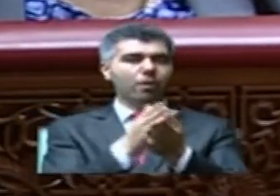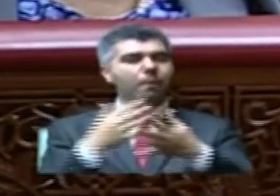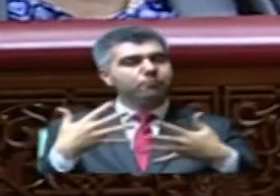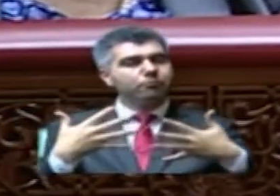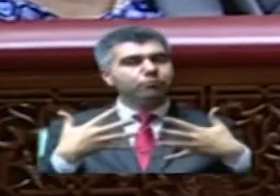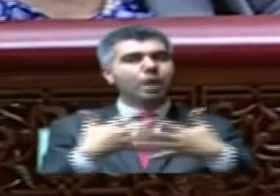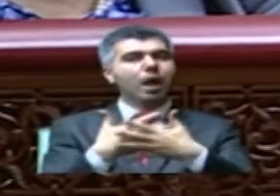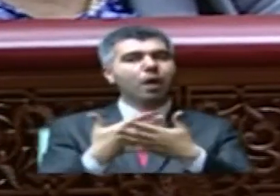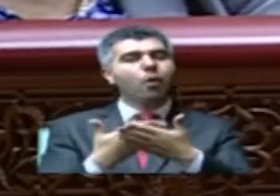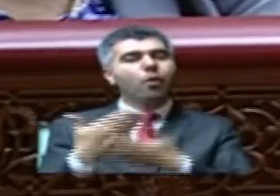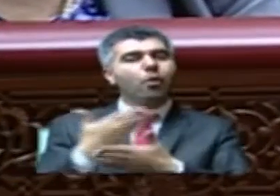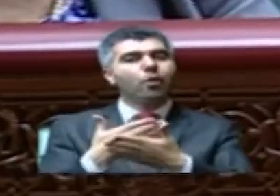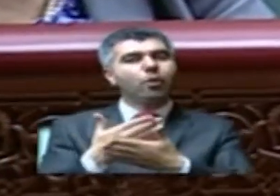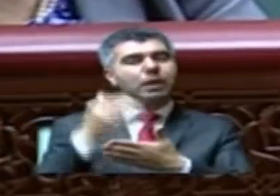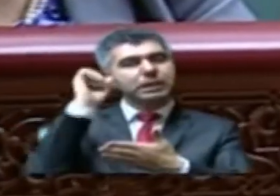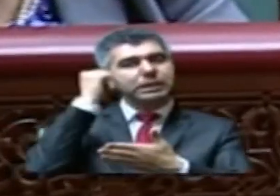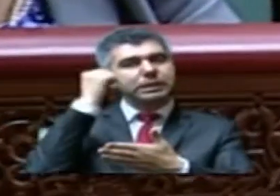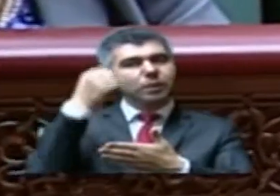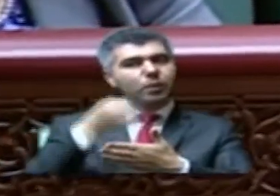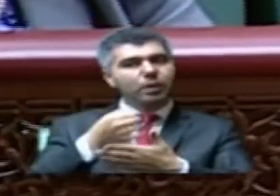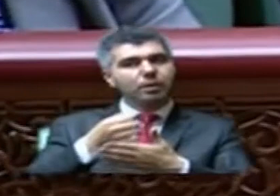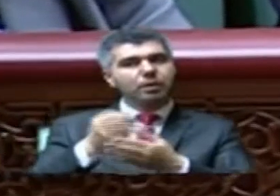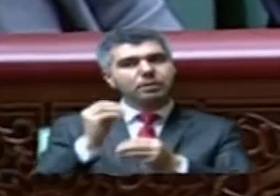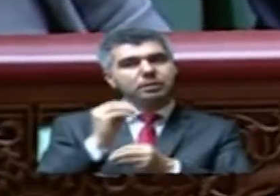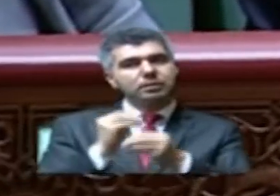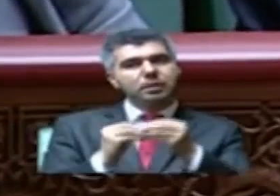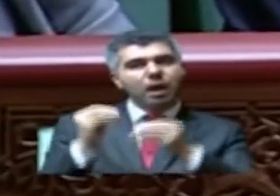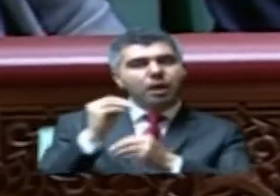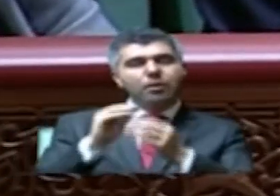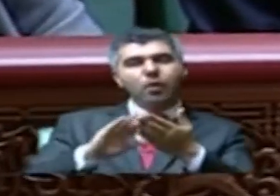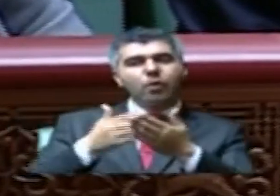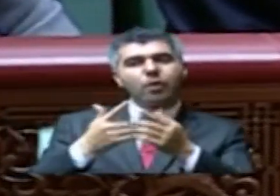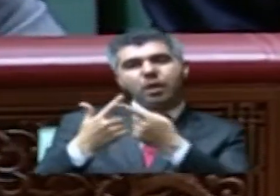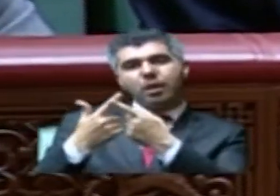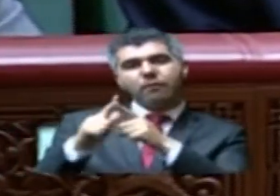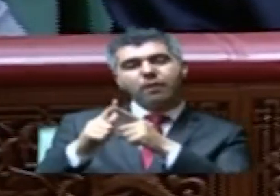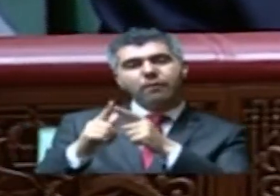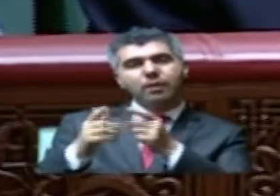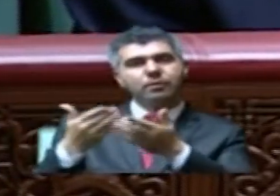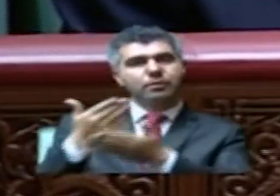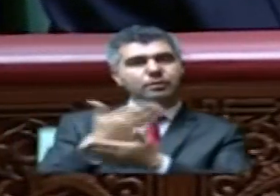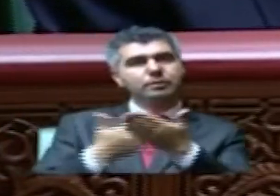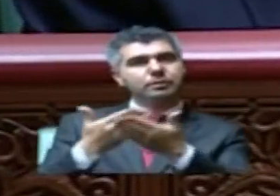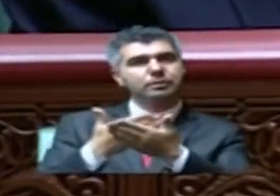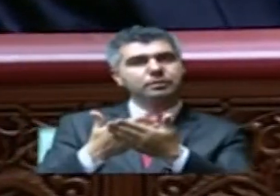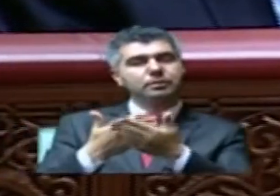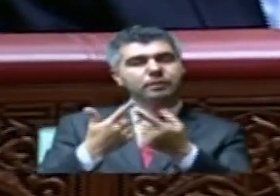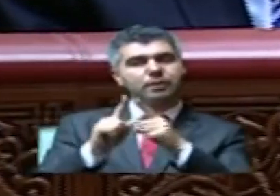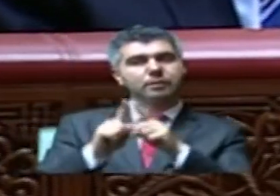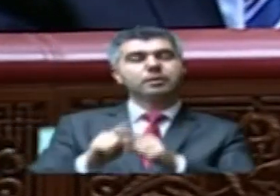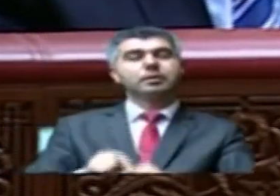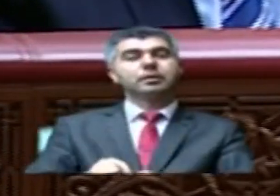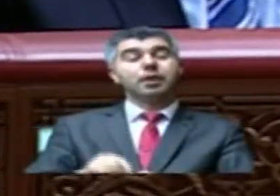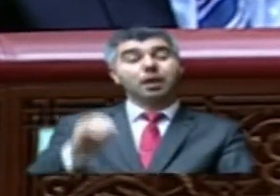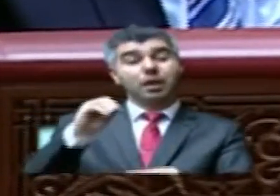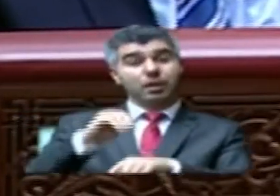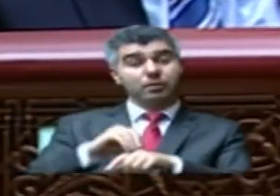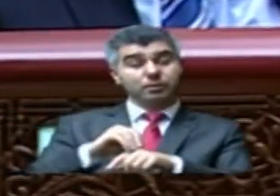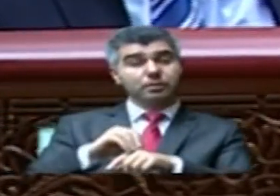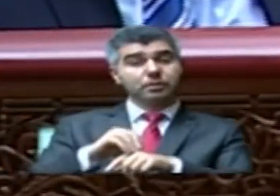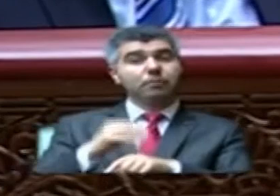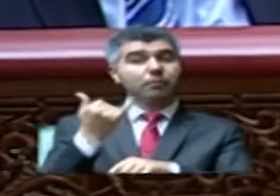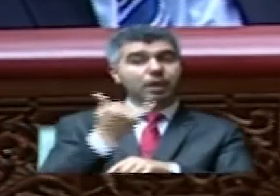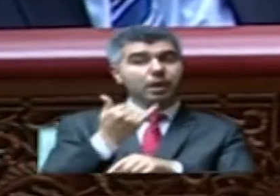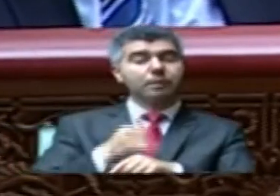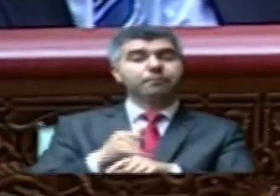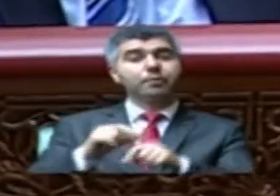هاد التكوين باش نرفعوا من الجودة في المؤسسات وفي عند القطاع الخاص. وتجدر الإشارة إلى